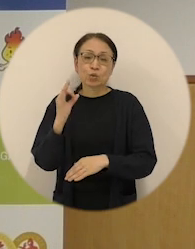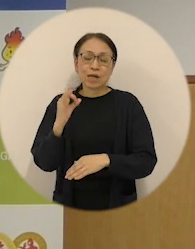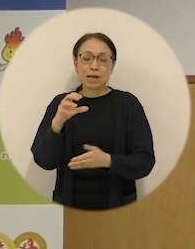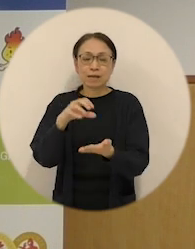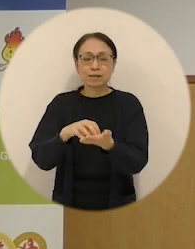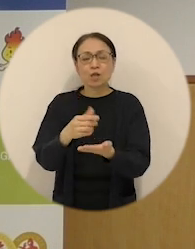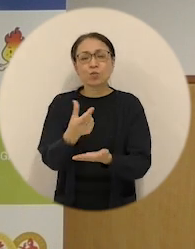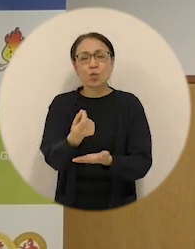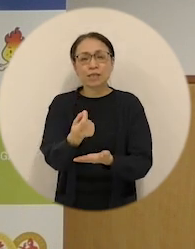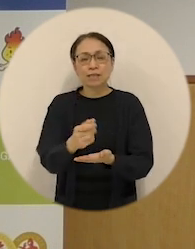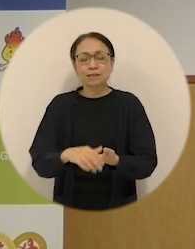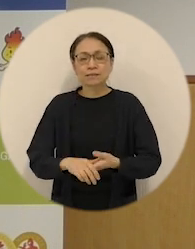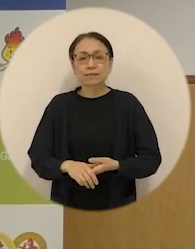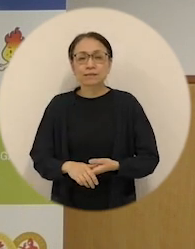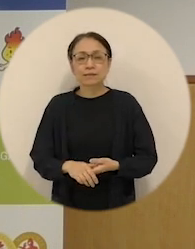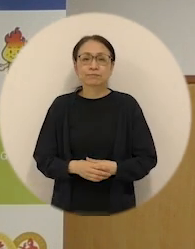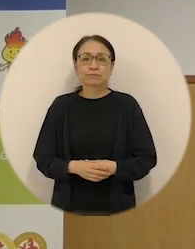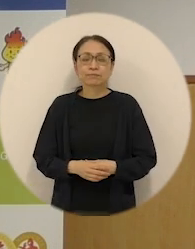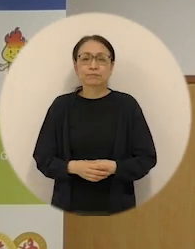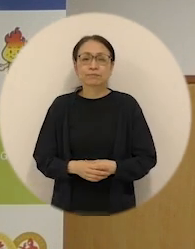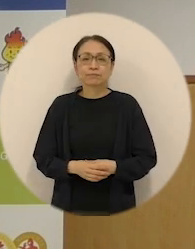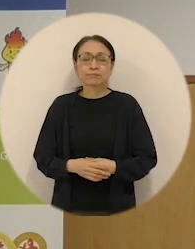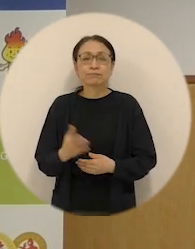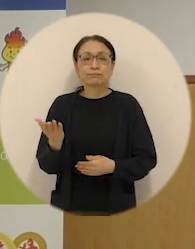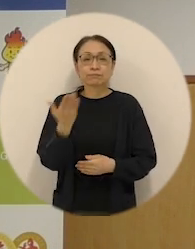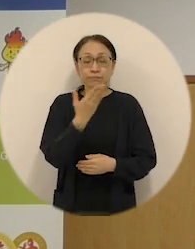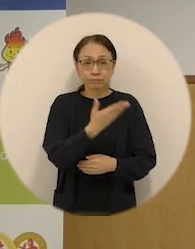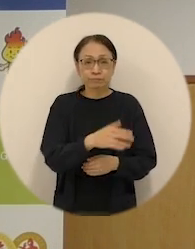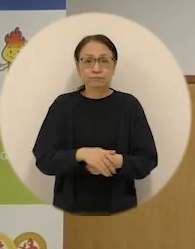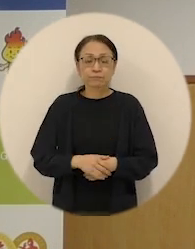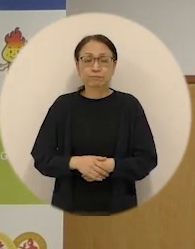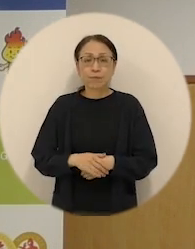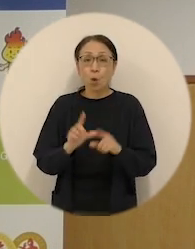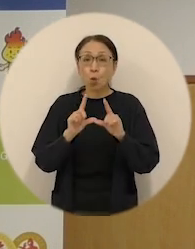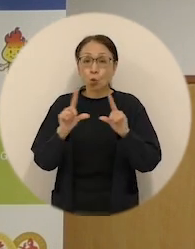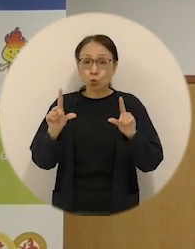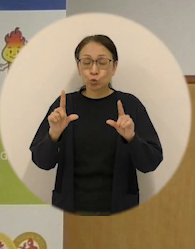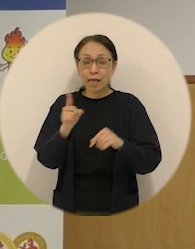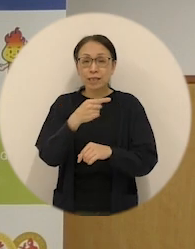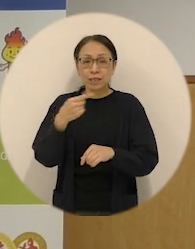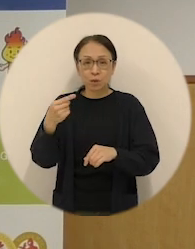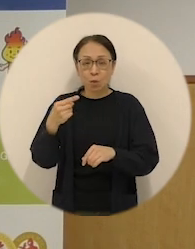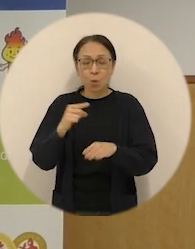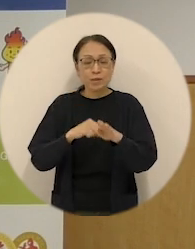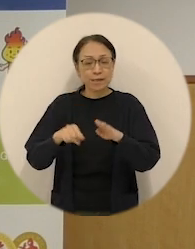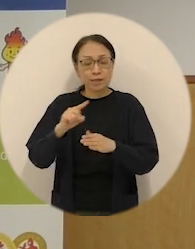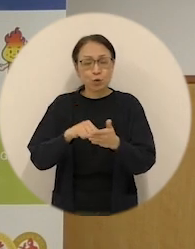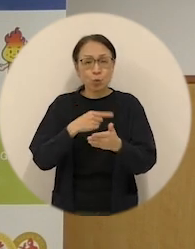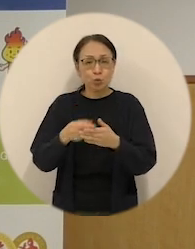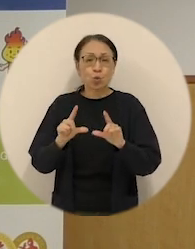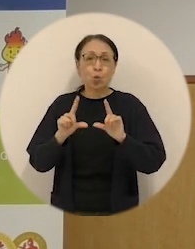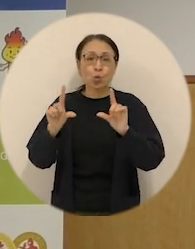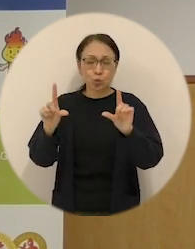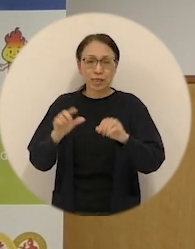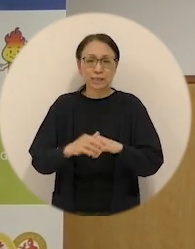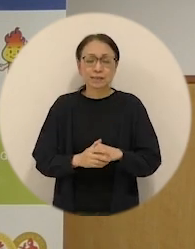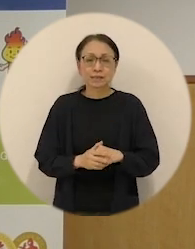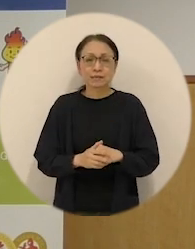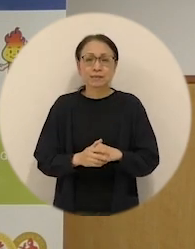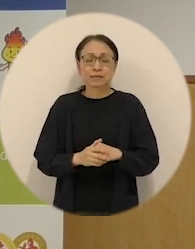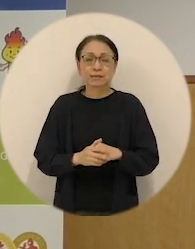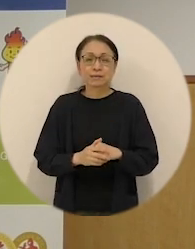でございます。次に報告第1号専決処分の報告についてであります